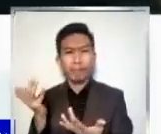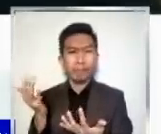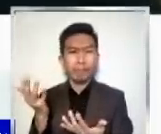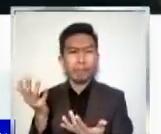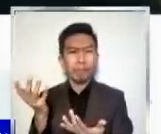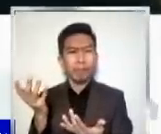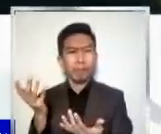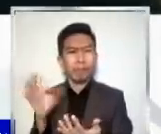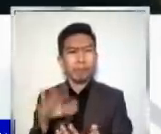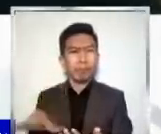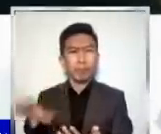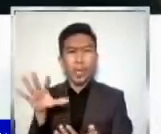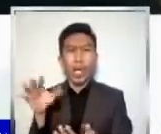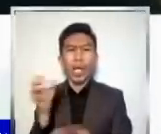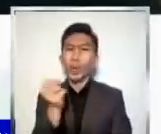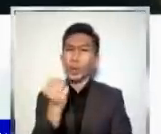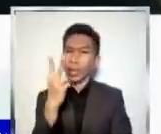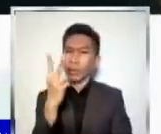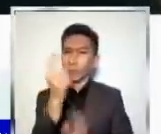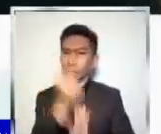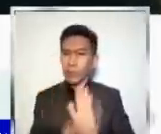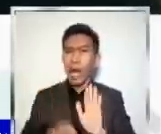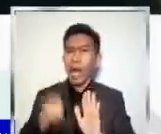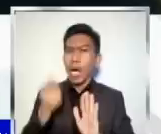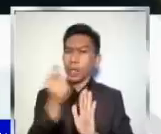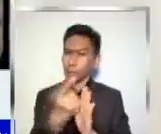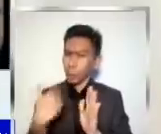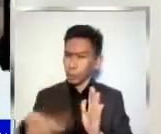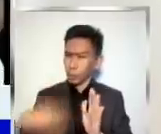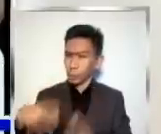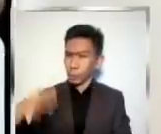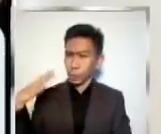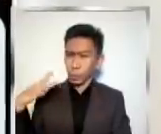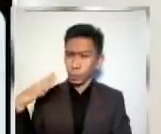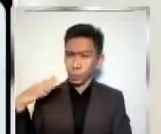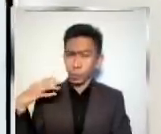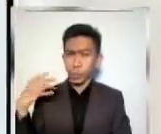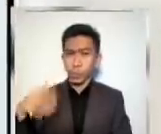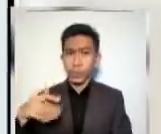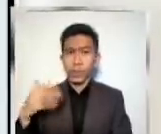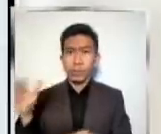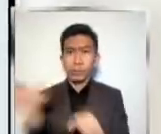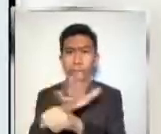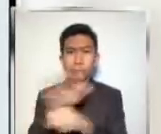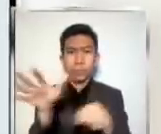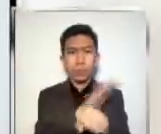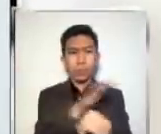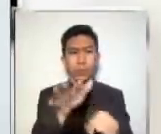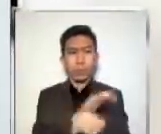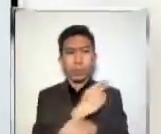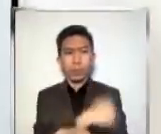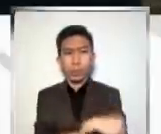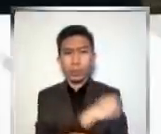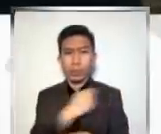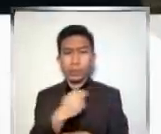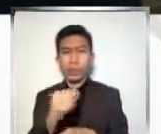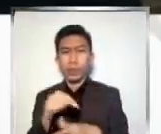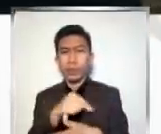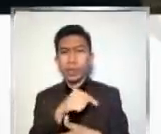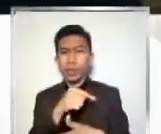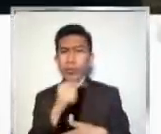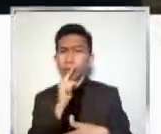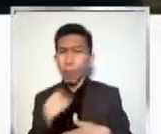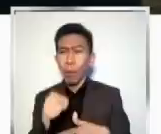almost 12 hours na rin po kami nag-antay doon kasi puno rin po pero pangatlo po kami sa lista. Sabi ko nga po sa isip ko, sabi